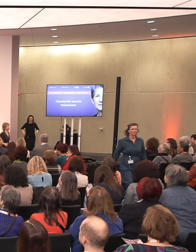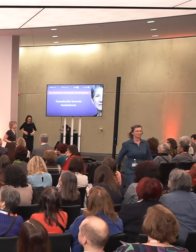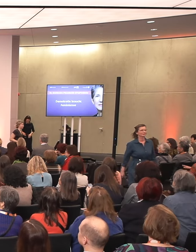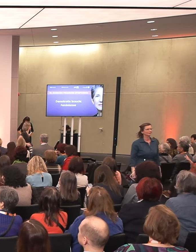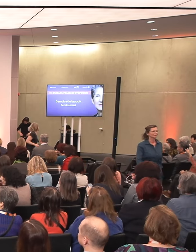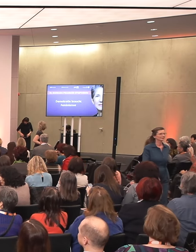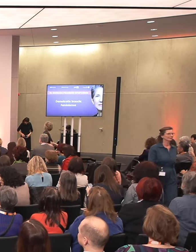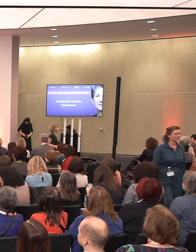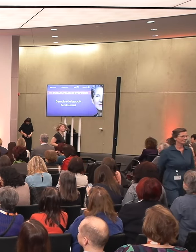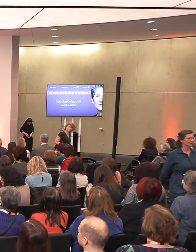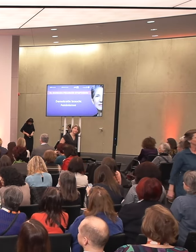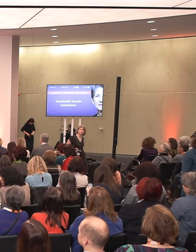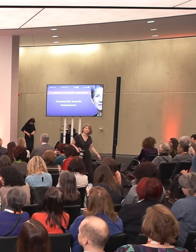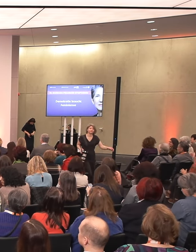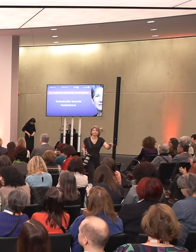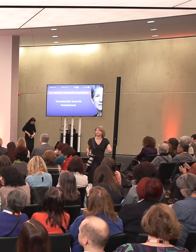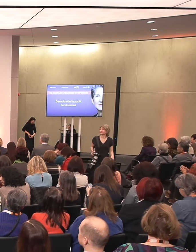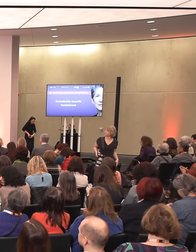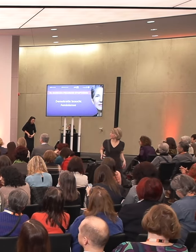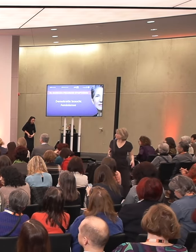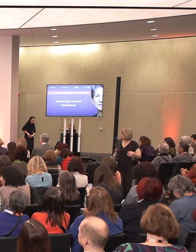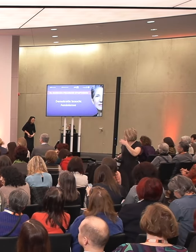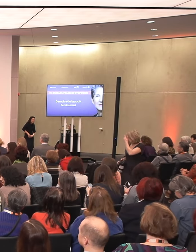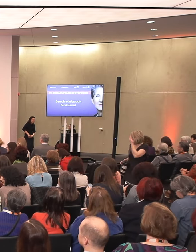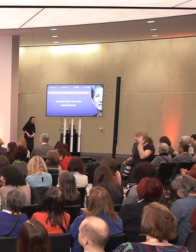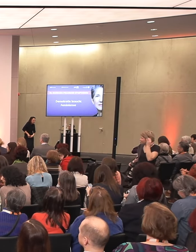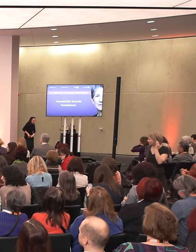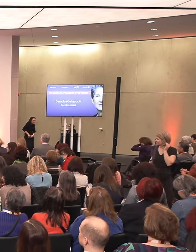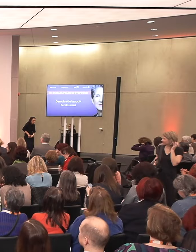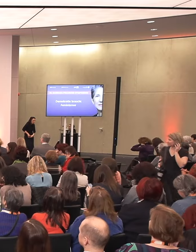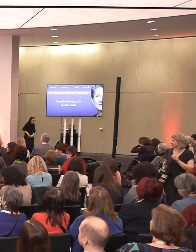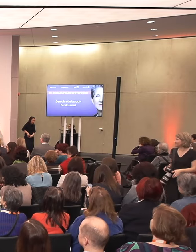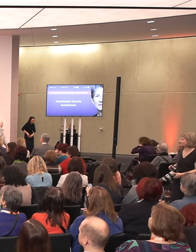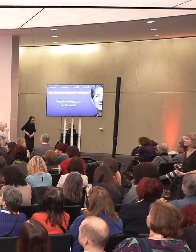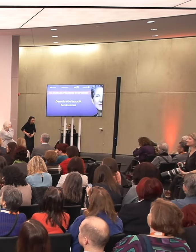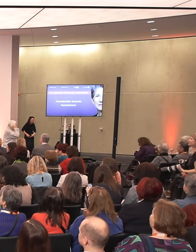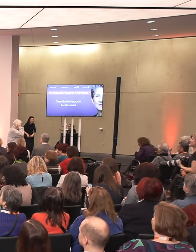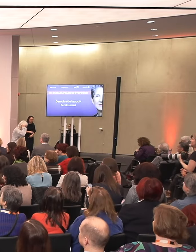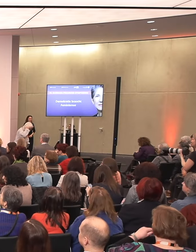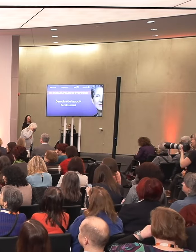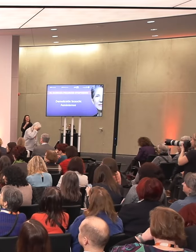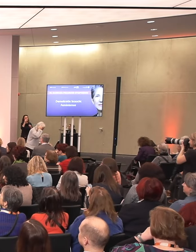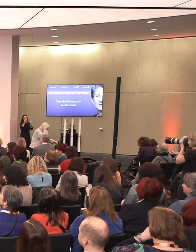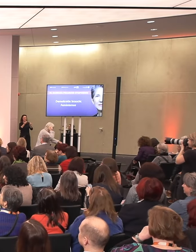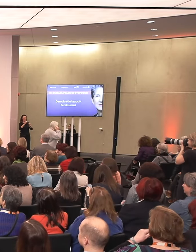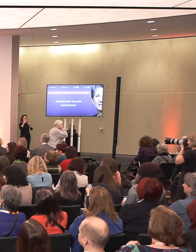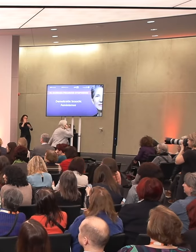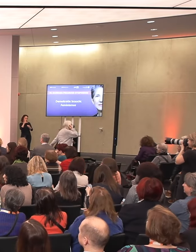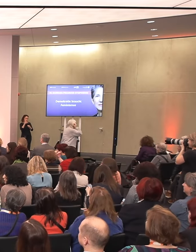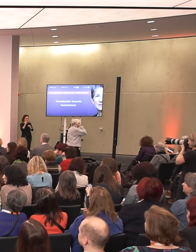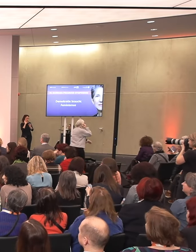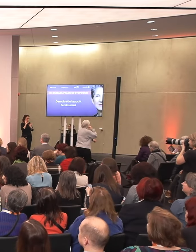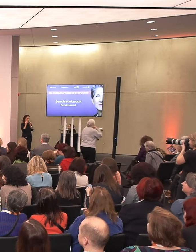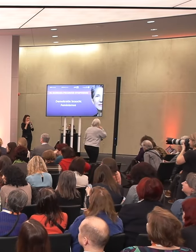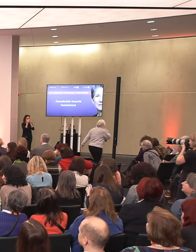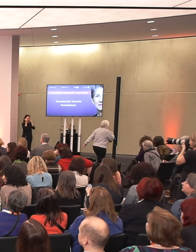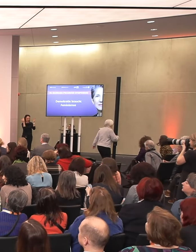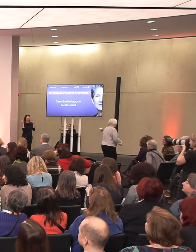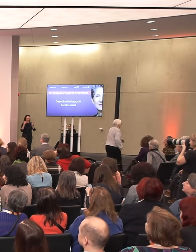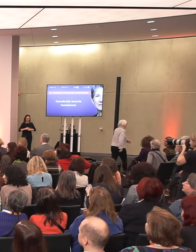Einen wunderschönen guten Morgen und ein